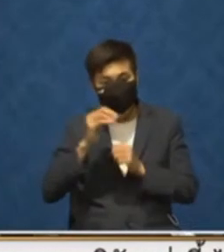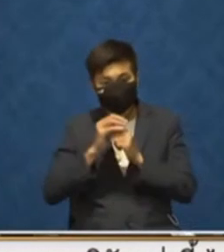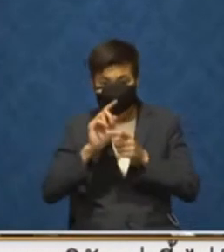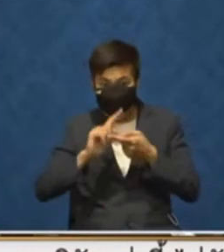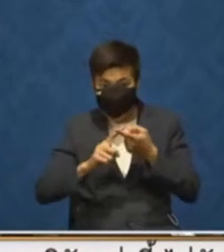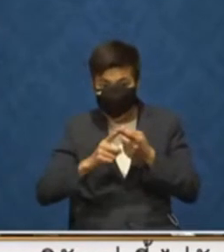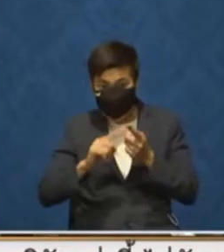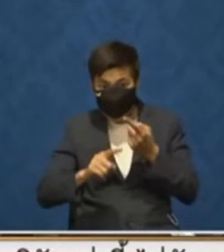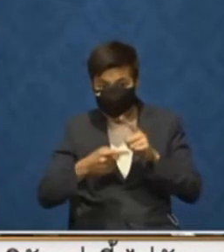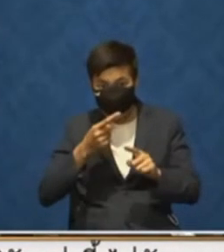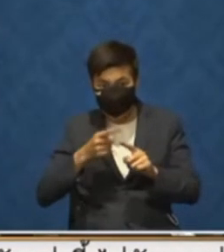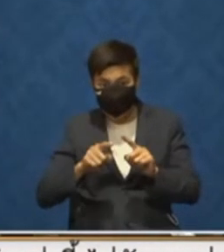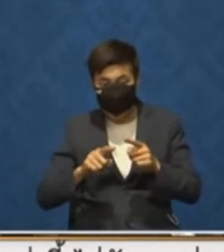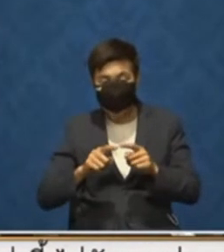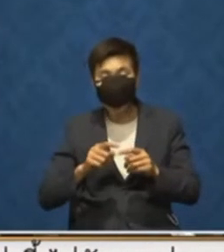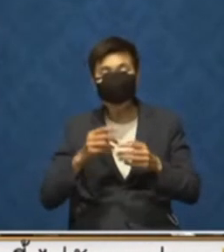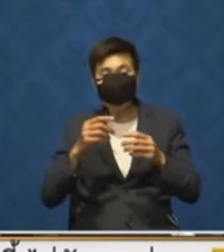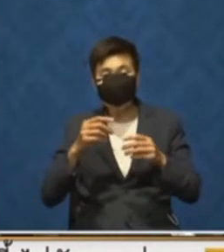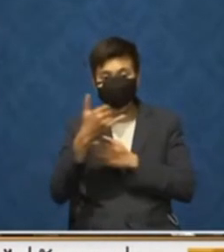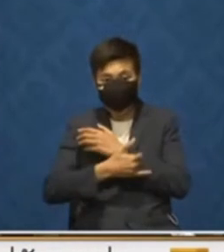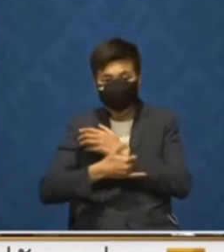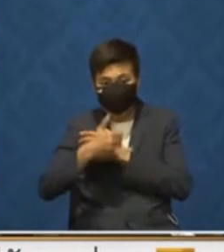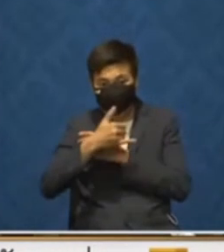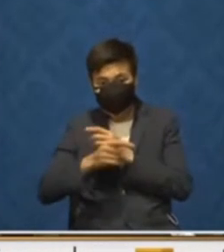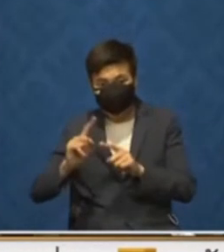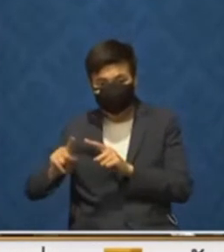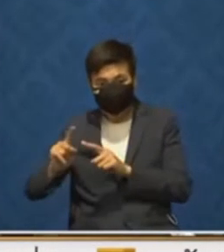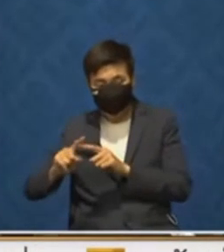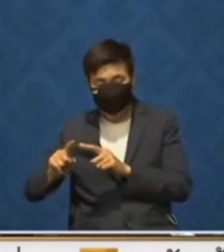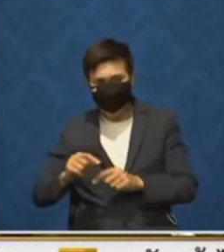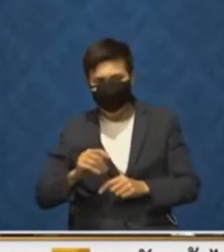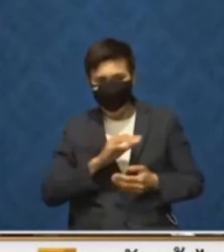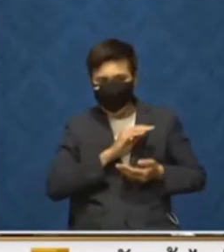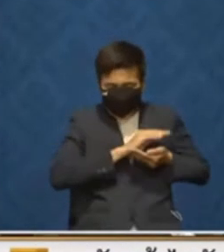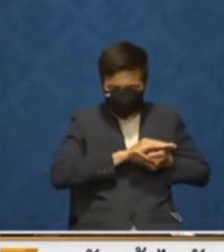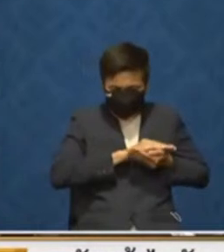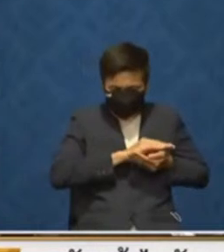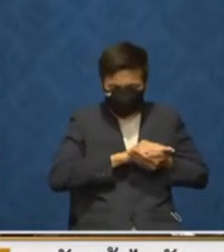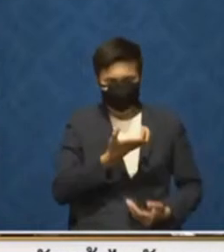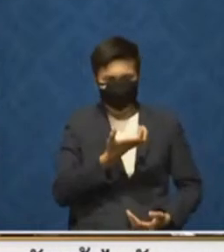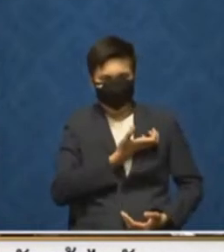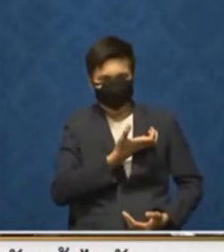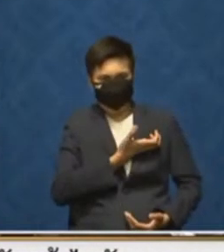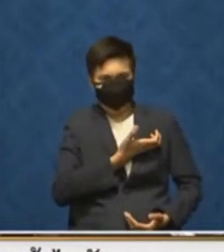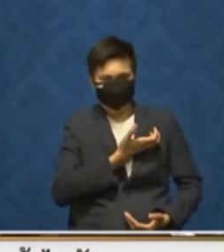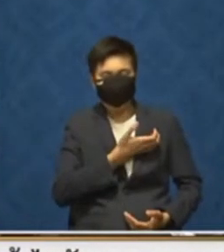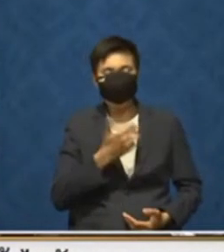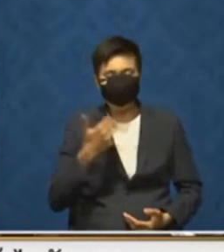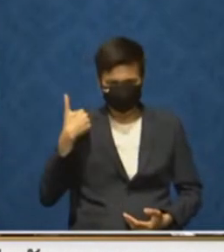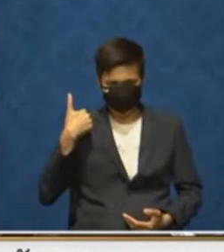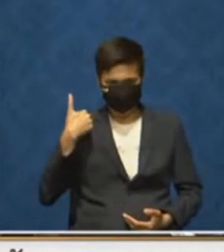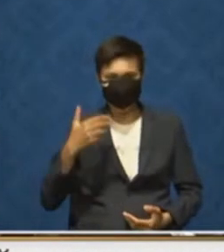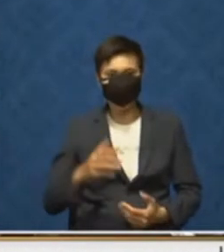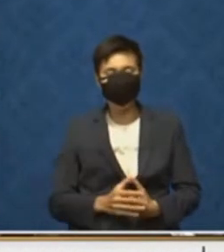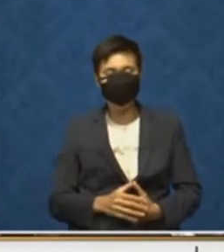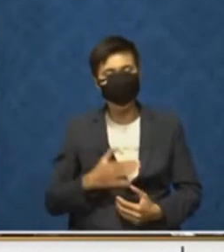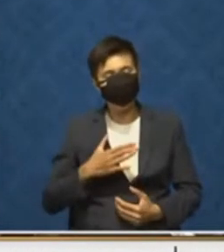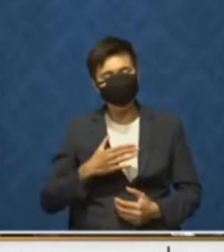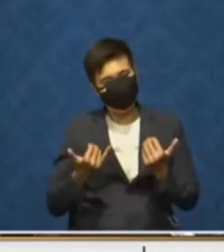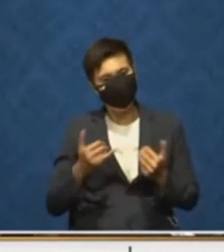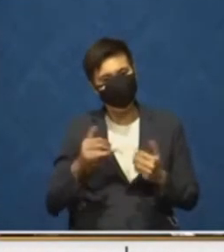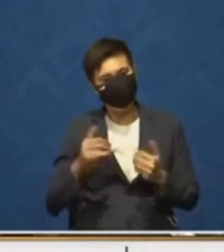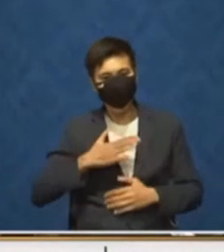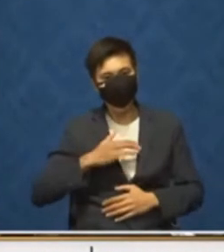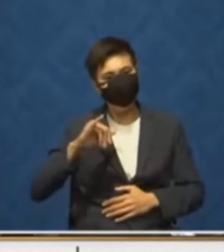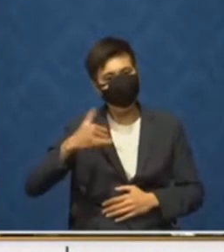ได้ปล่อยให้พวกเขาอย่าเก็บความขุ่นแค้นเอาไว้ในใจแล้วแม้กระทั่งตอนเนี้ยผมก็ไม่แน่ใจว่า